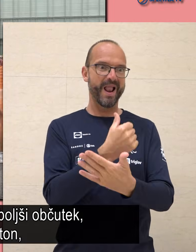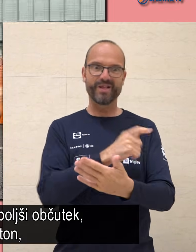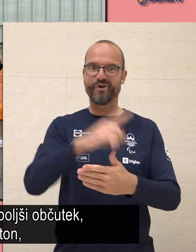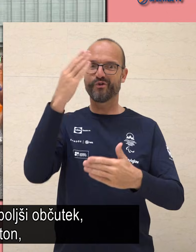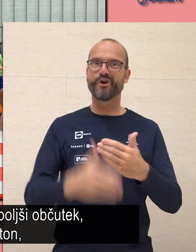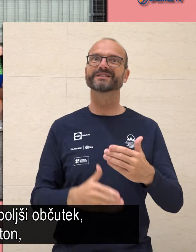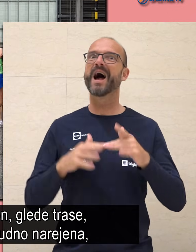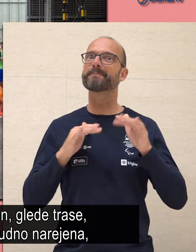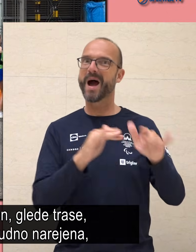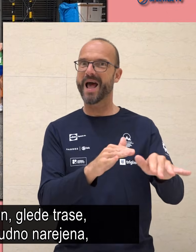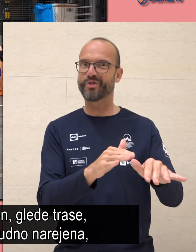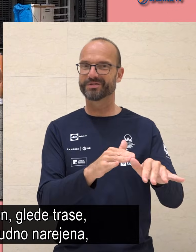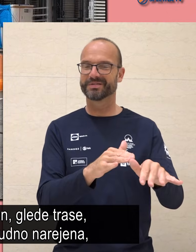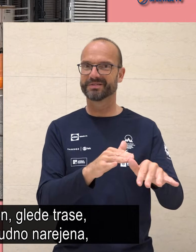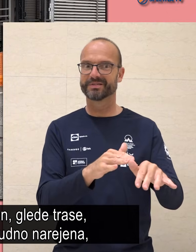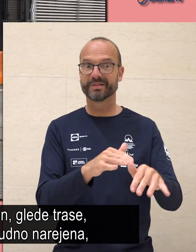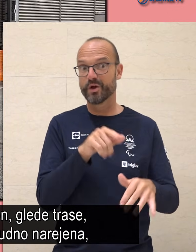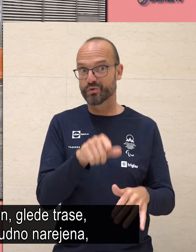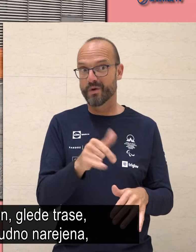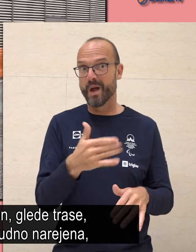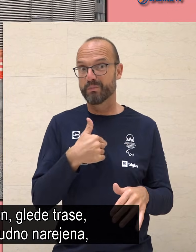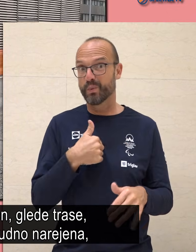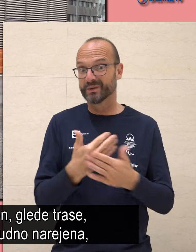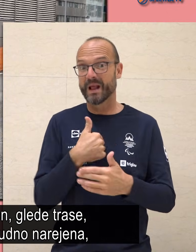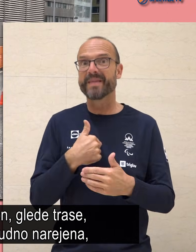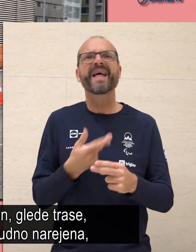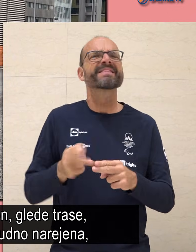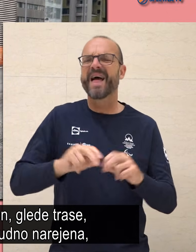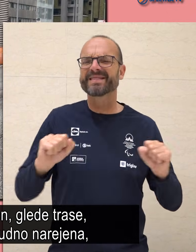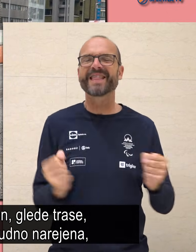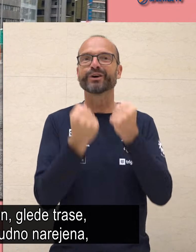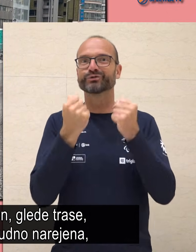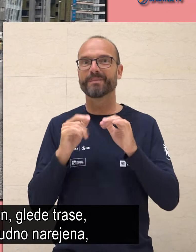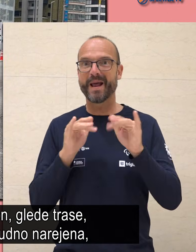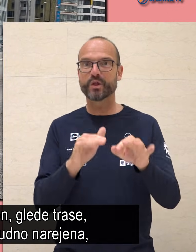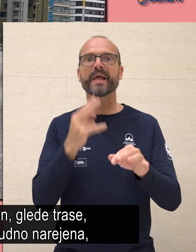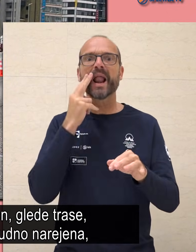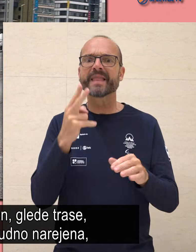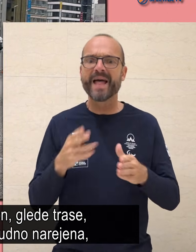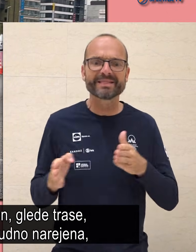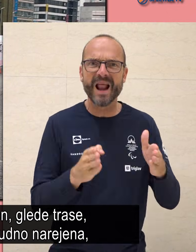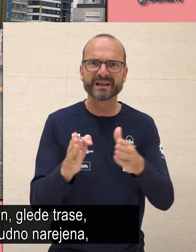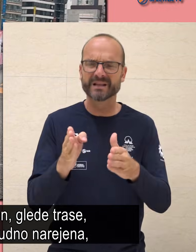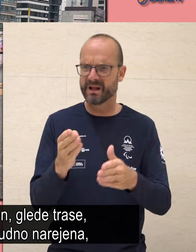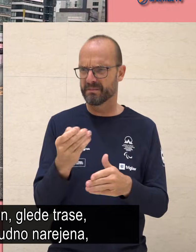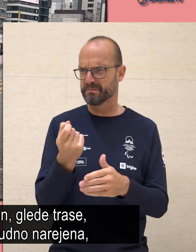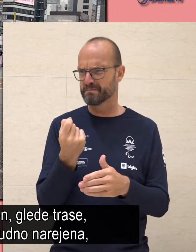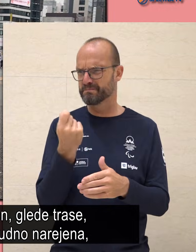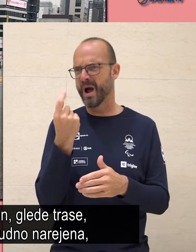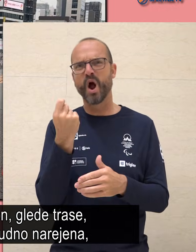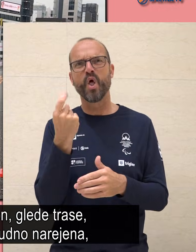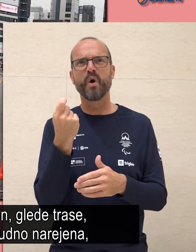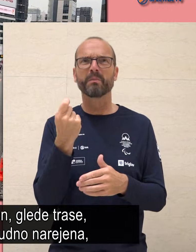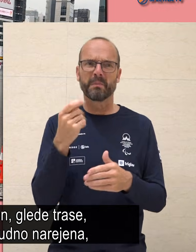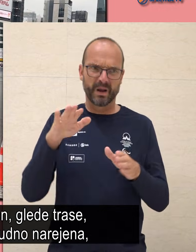maraton. Saj zame je bil najtežji maraton glede trase, ki je bila